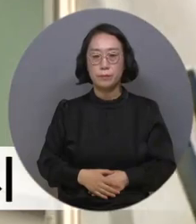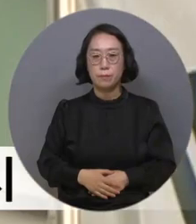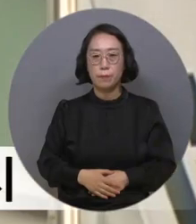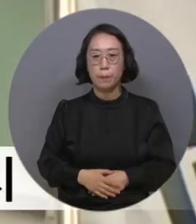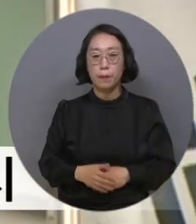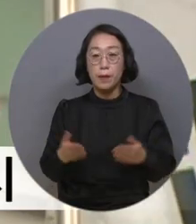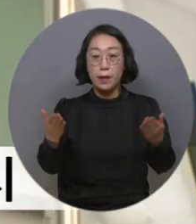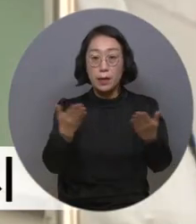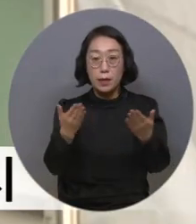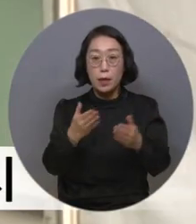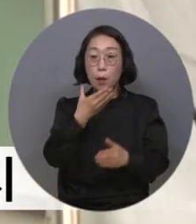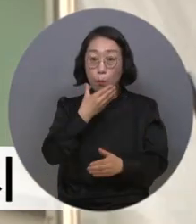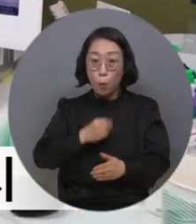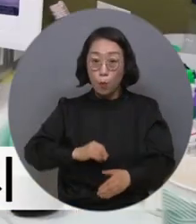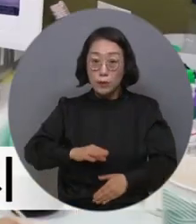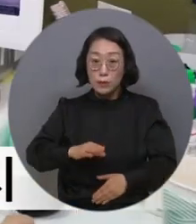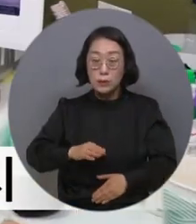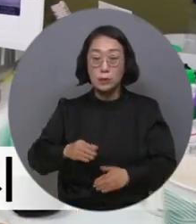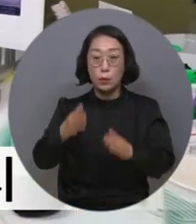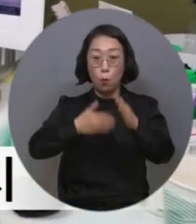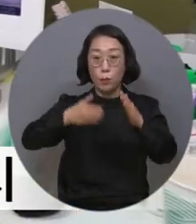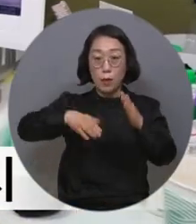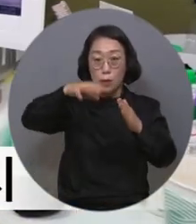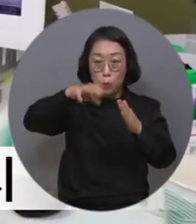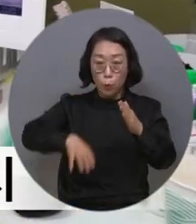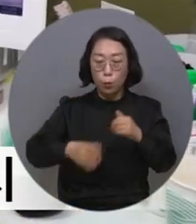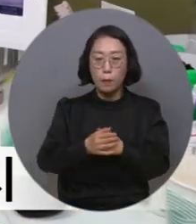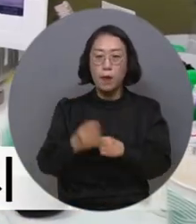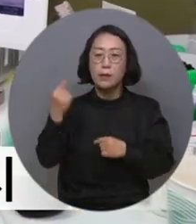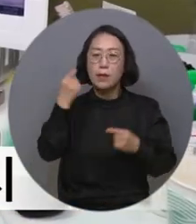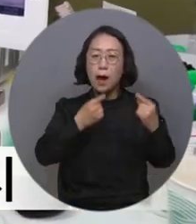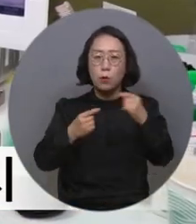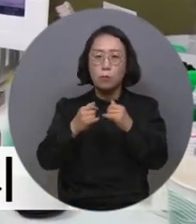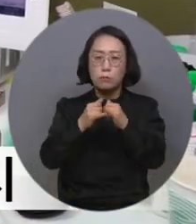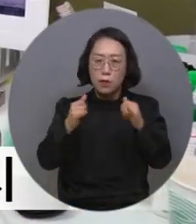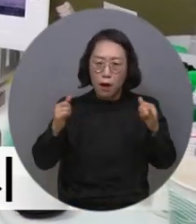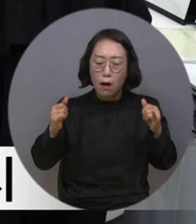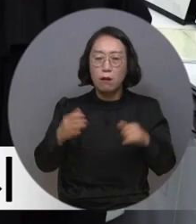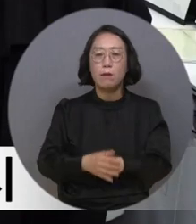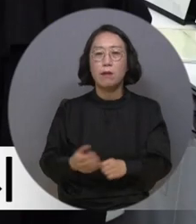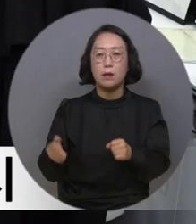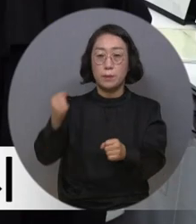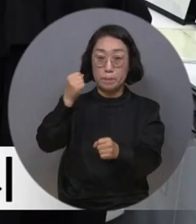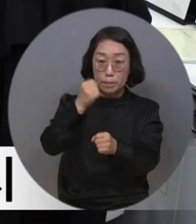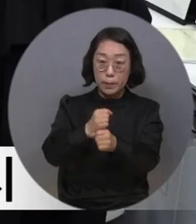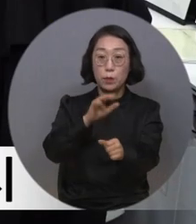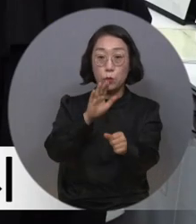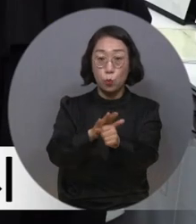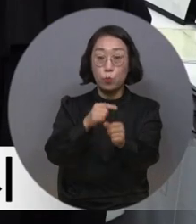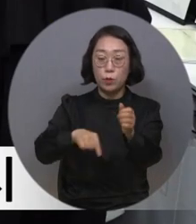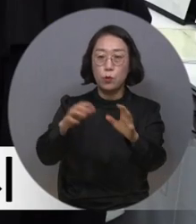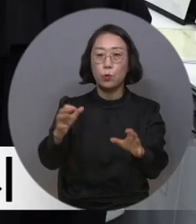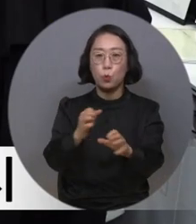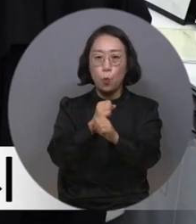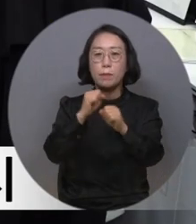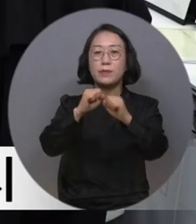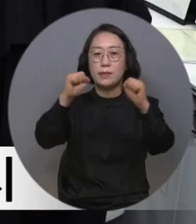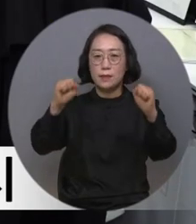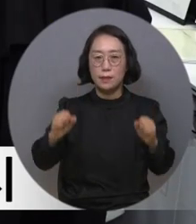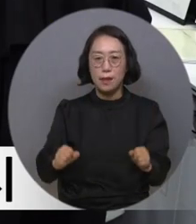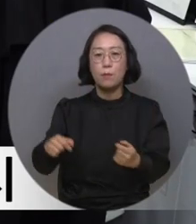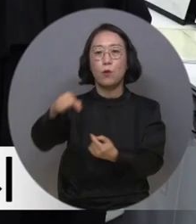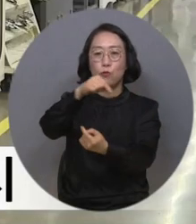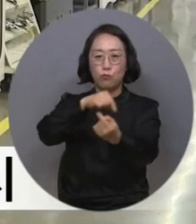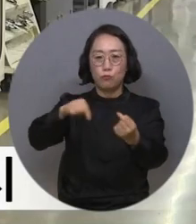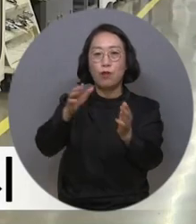근로복지공단은 산재근로자의 안정적인 일터 복귀를 지원하고자 산재근로자 직업복귀 통합지원시스템의 운영을